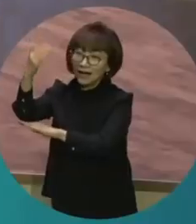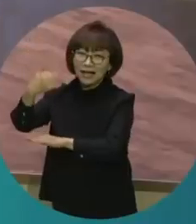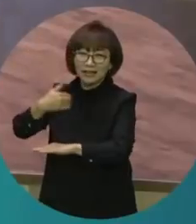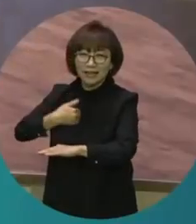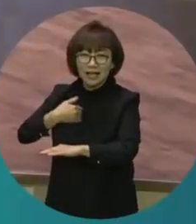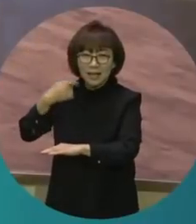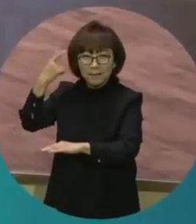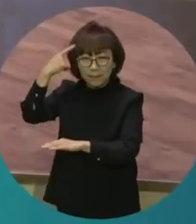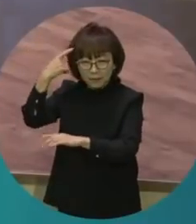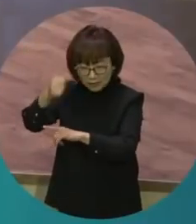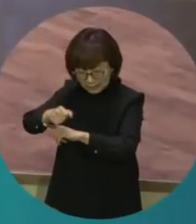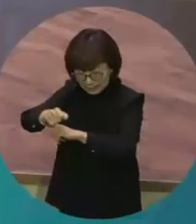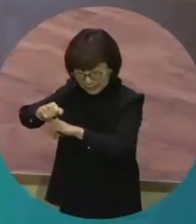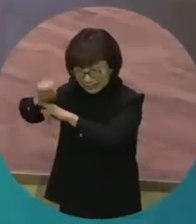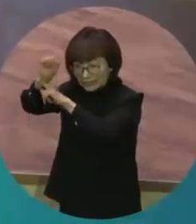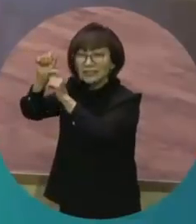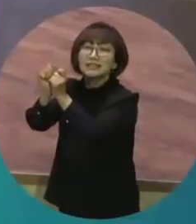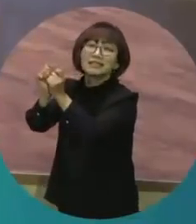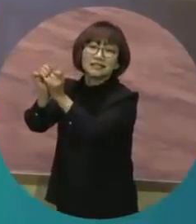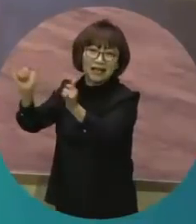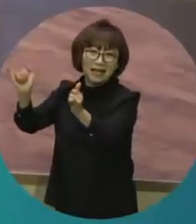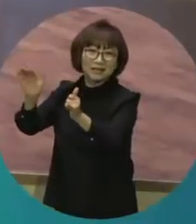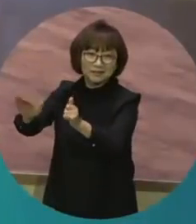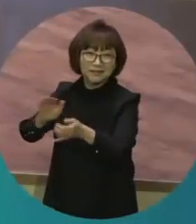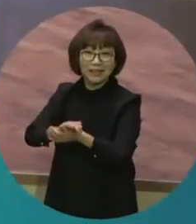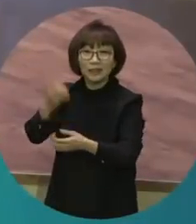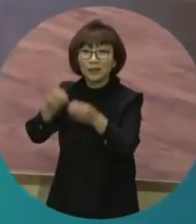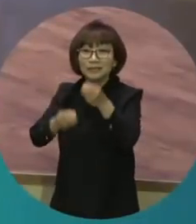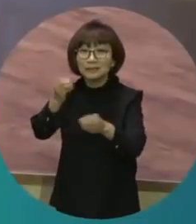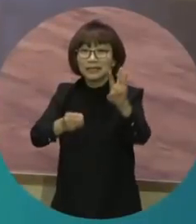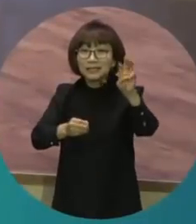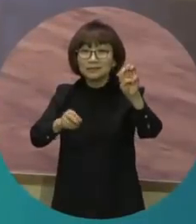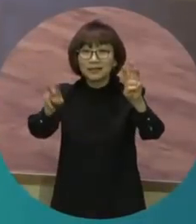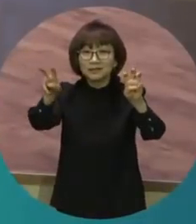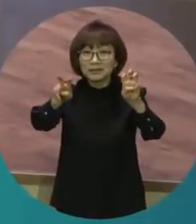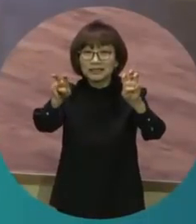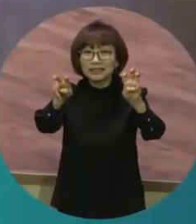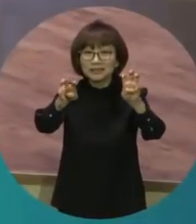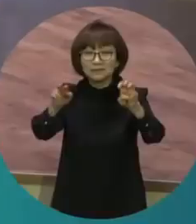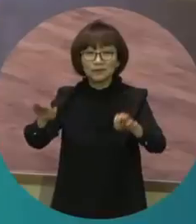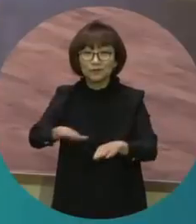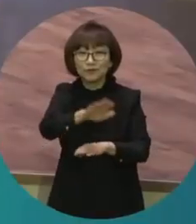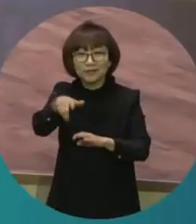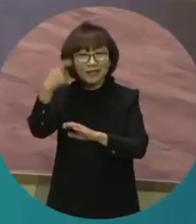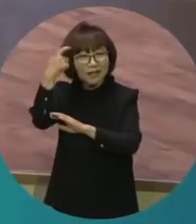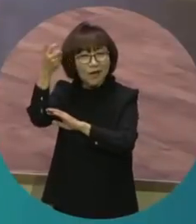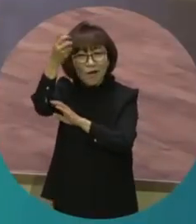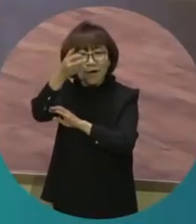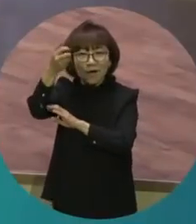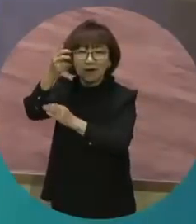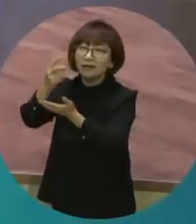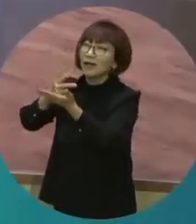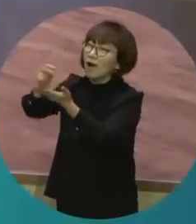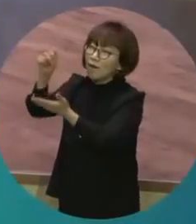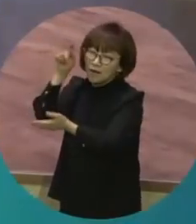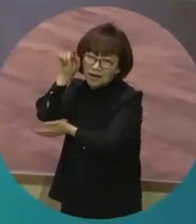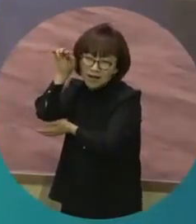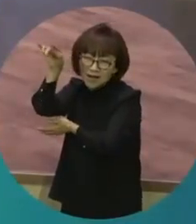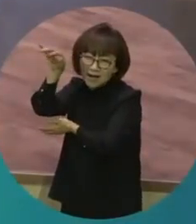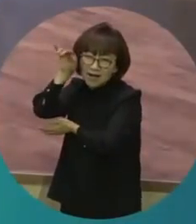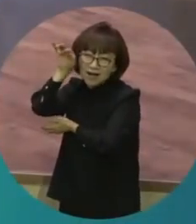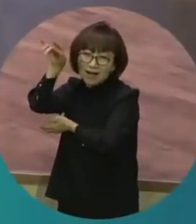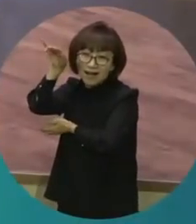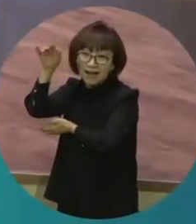드시는 자니이다. 시편 33편 20절에도 우리 영혼이 여호와를 바라며